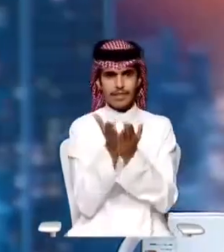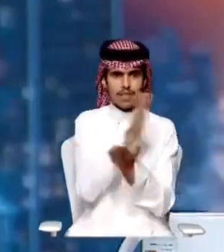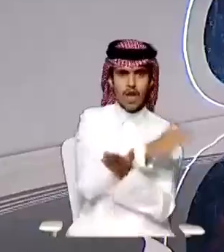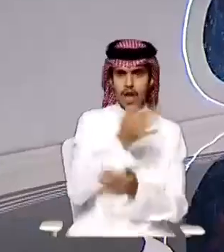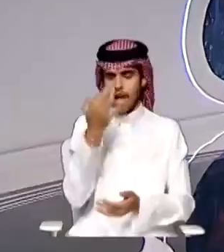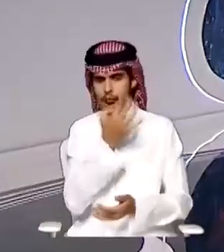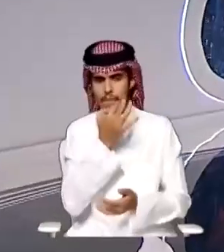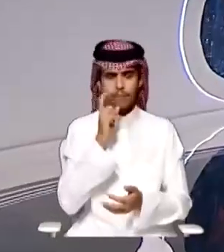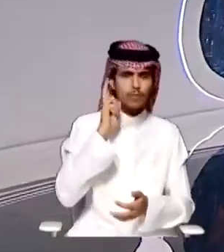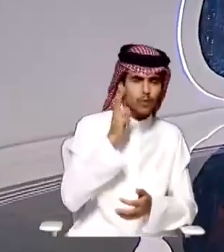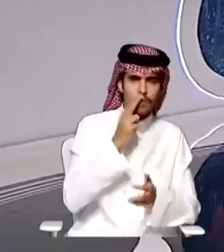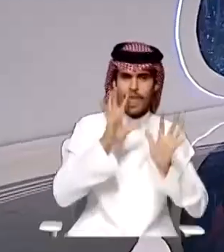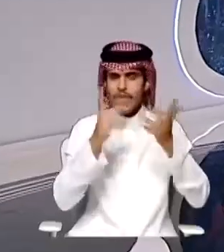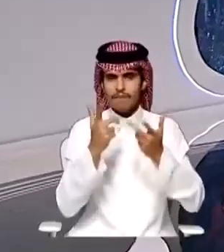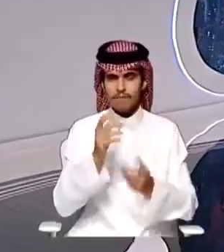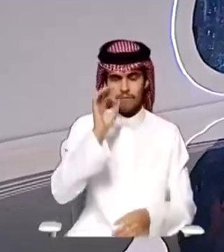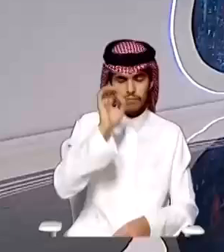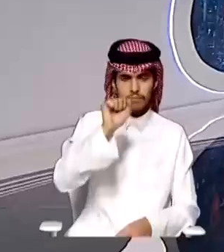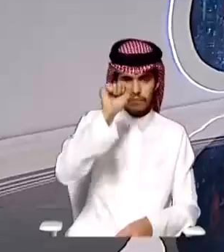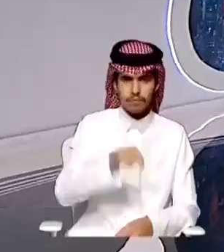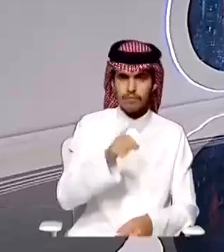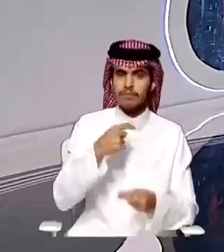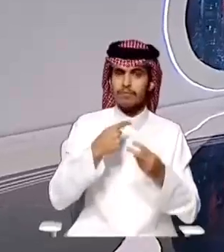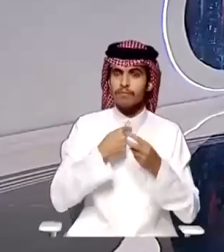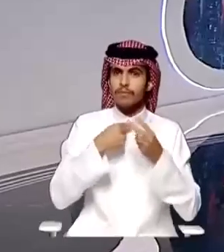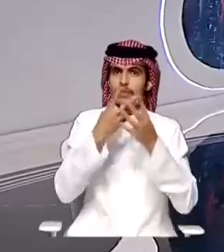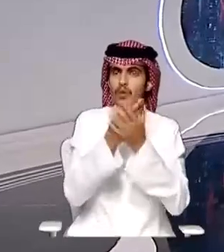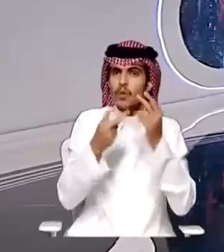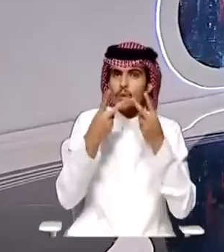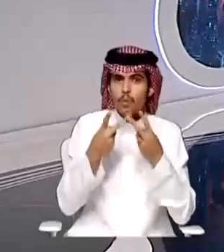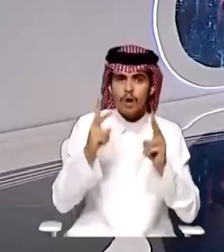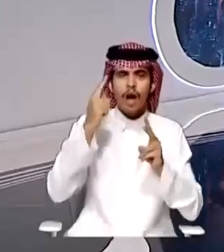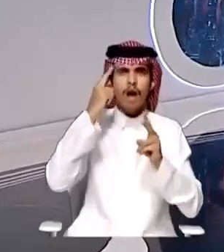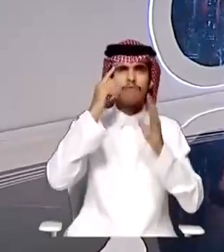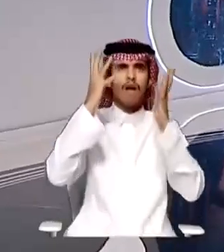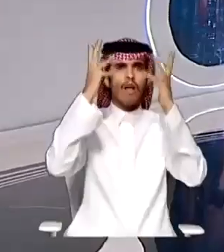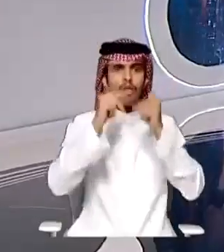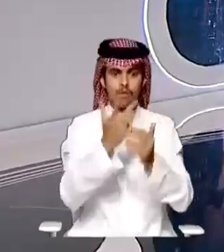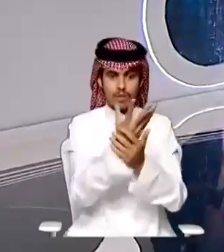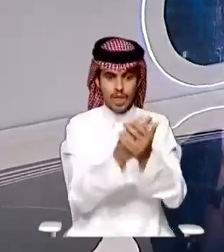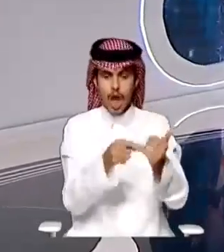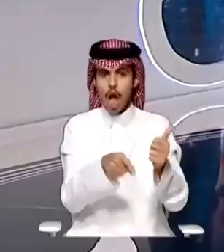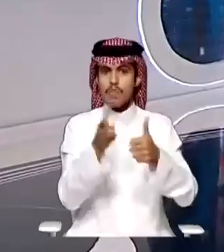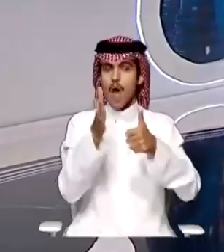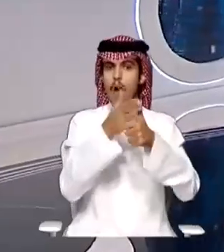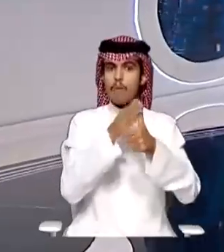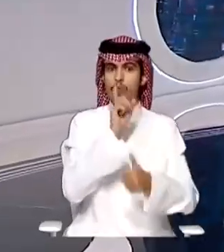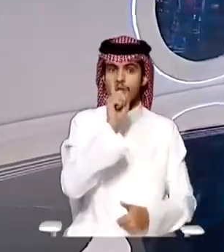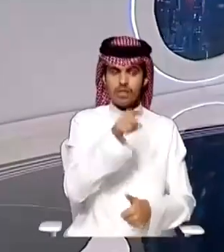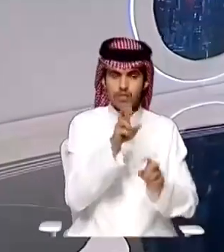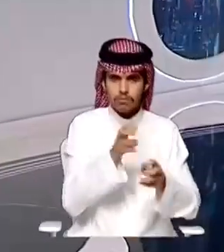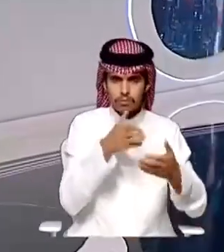فعلا في البدايه انه كولد بكر لوالدين صم كان يواجهون صعوبه لكن الوالد لم يتوقف لاجل هذه الصعوبه